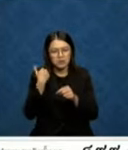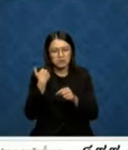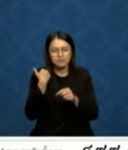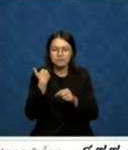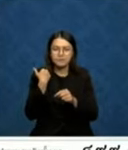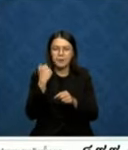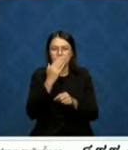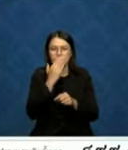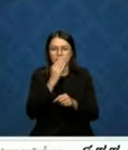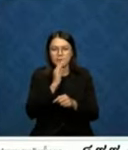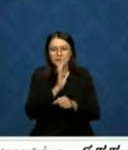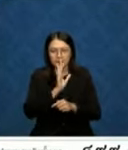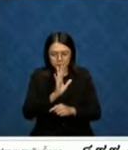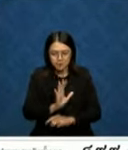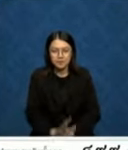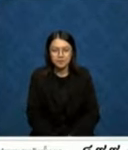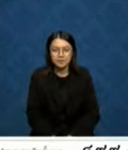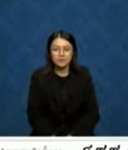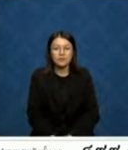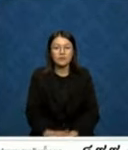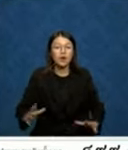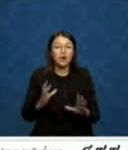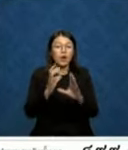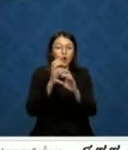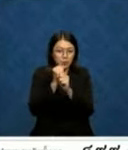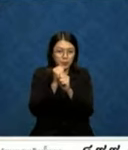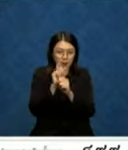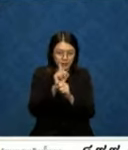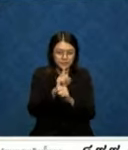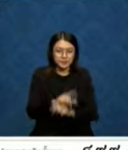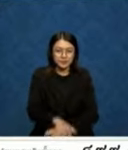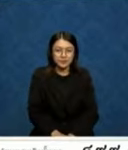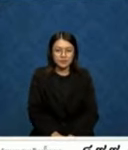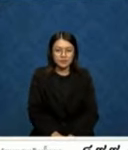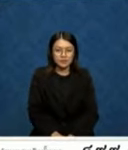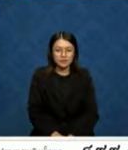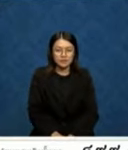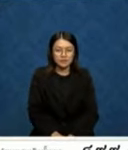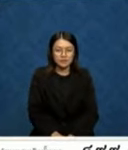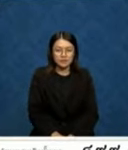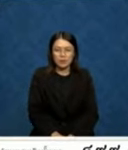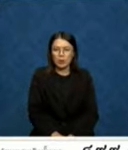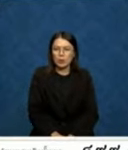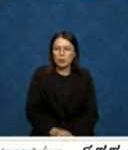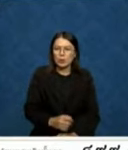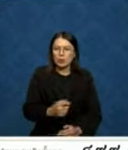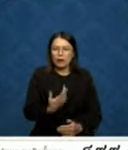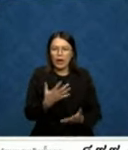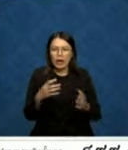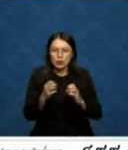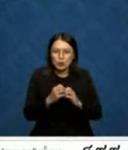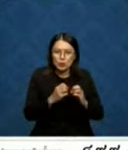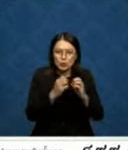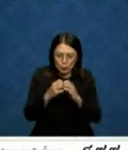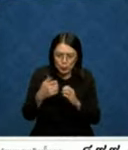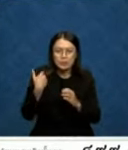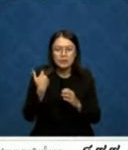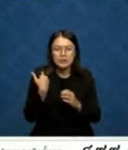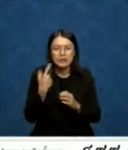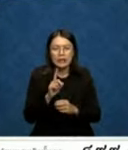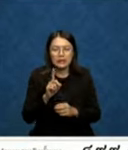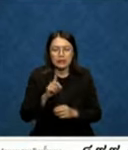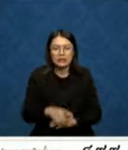งนั้นแต่ทั้งหมดนี้สรุปได้ว่าค่อนข้างจะฉุกละหุกชุลมุนชุลเ